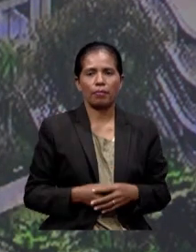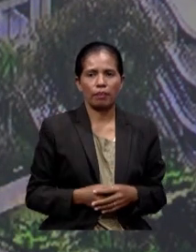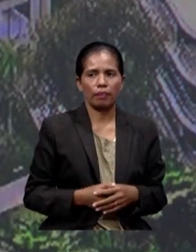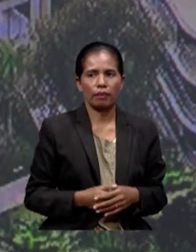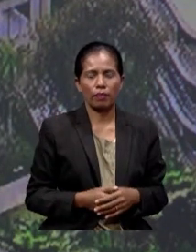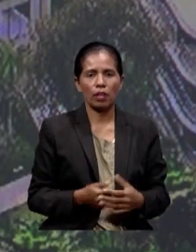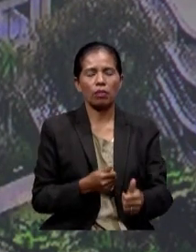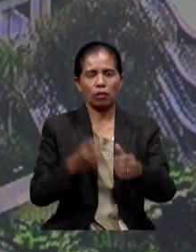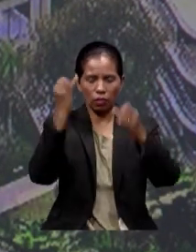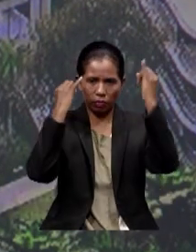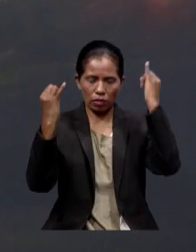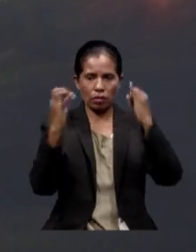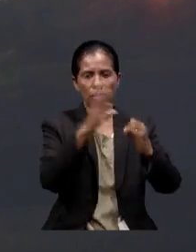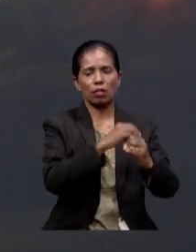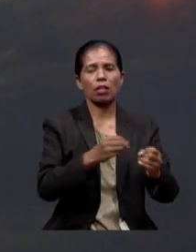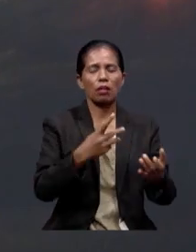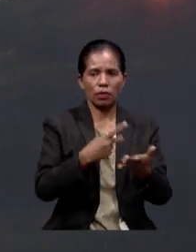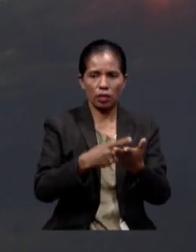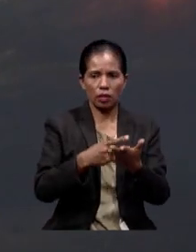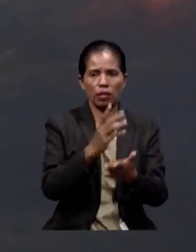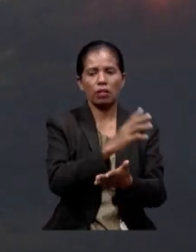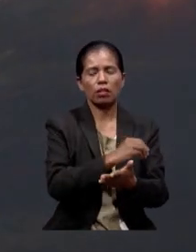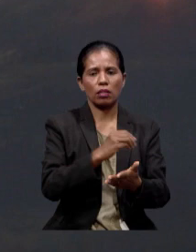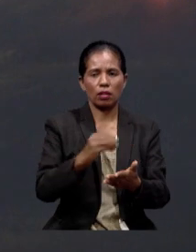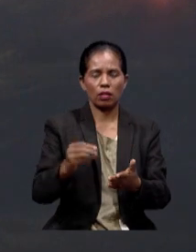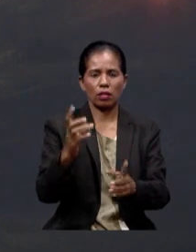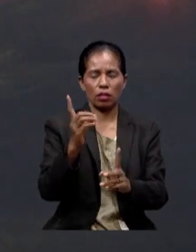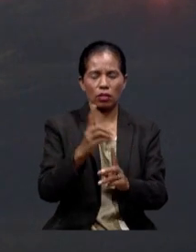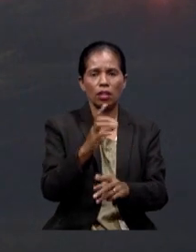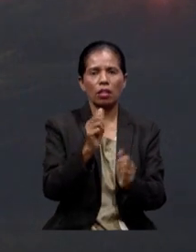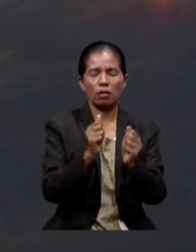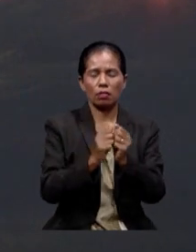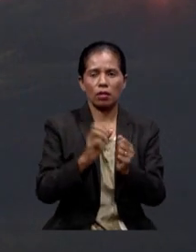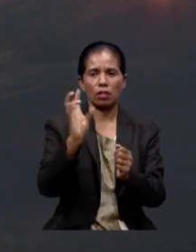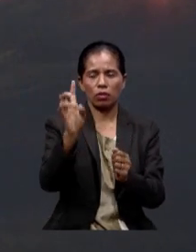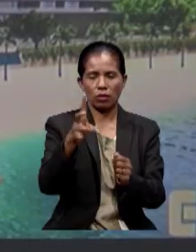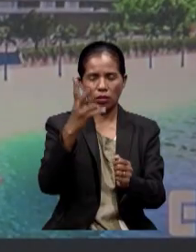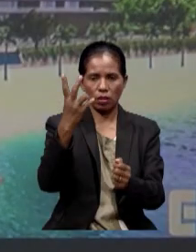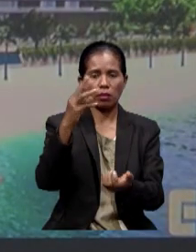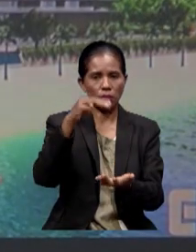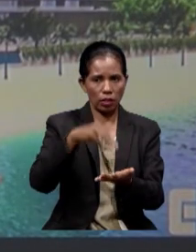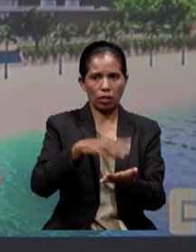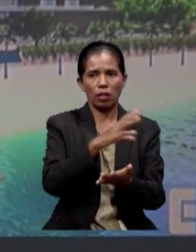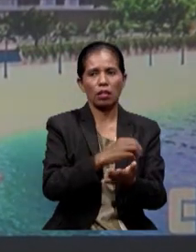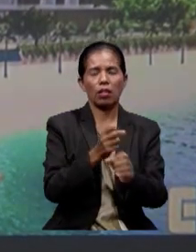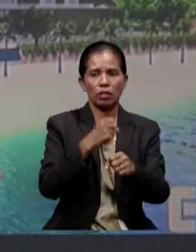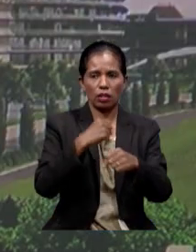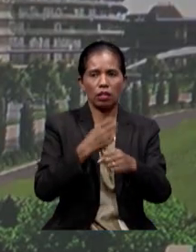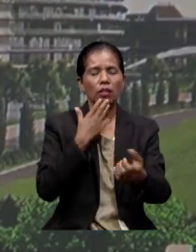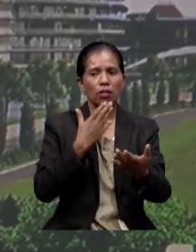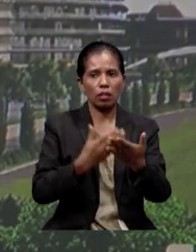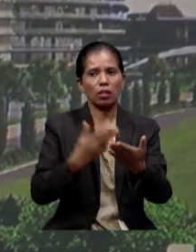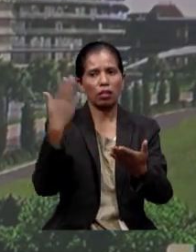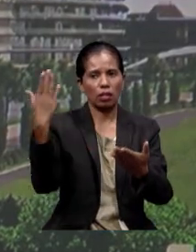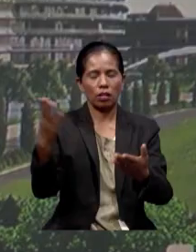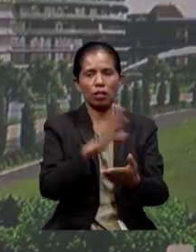Tur informasyon investimento ba projeto ne dolar americano tokon ato situ ato desenvolve kompleksu turistiku ida ia area